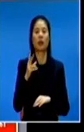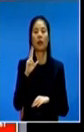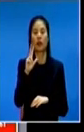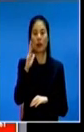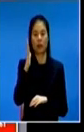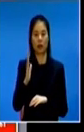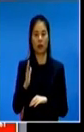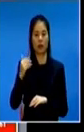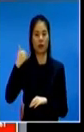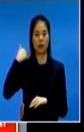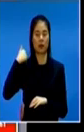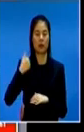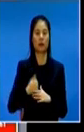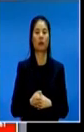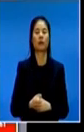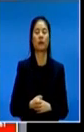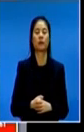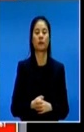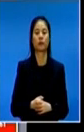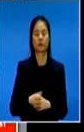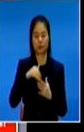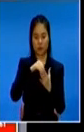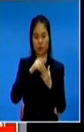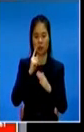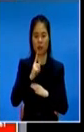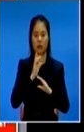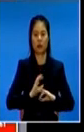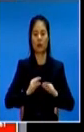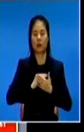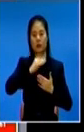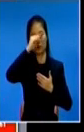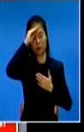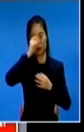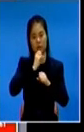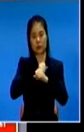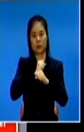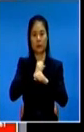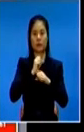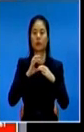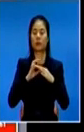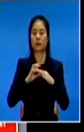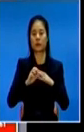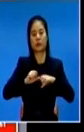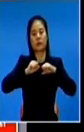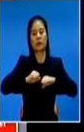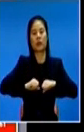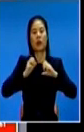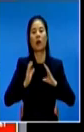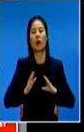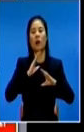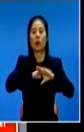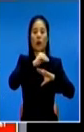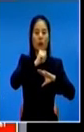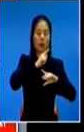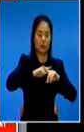เนี่ยในหลักการก็ยังต้องให้เรียงอยู่แต่เราก็ให้ดุลพินิจของผู้มีอำนาจที่